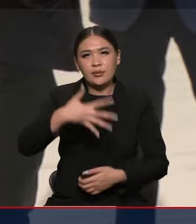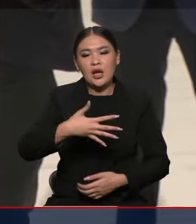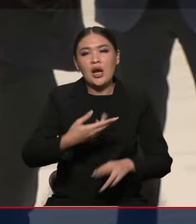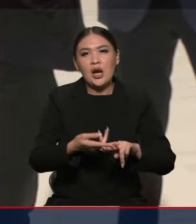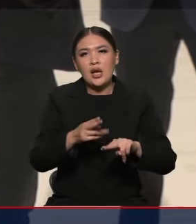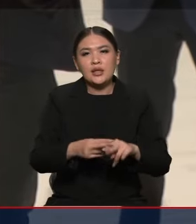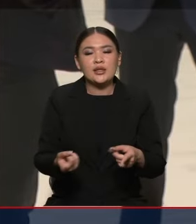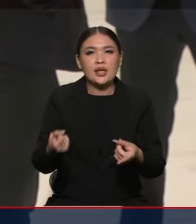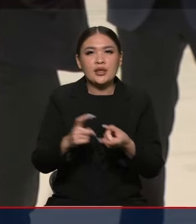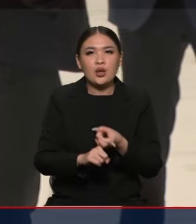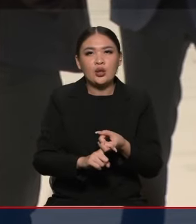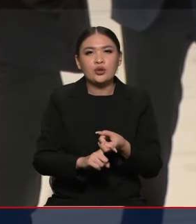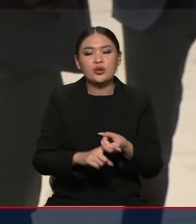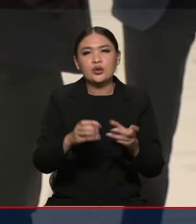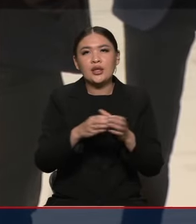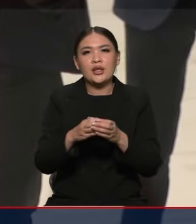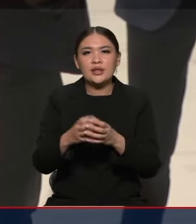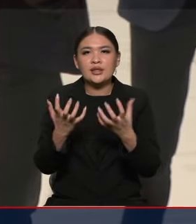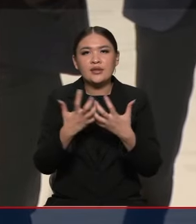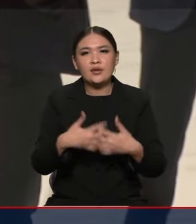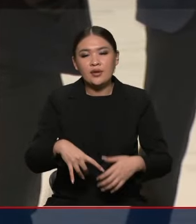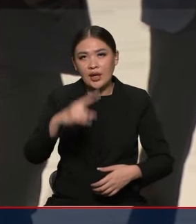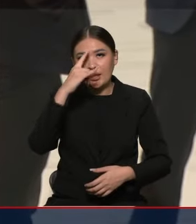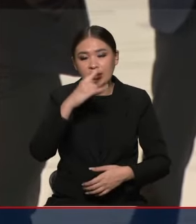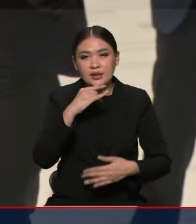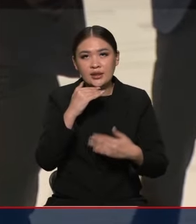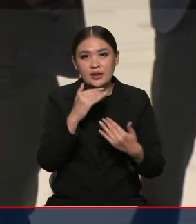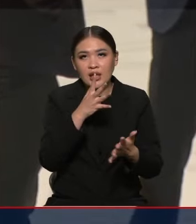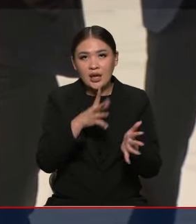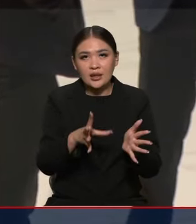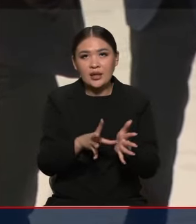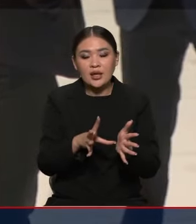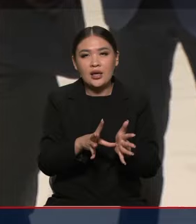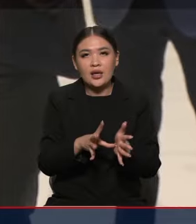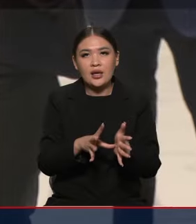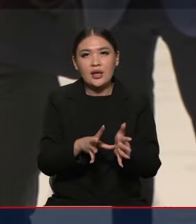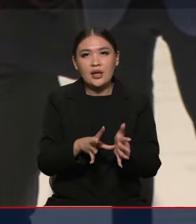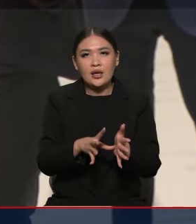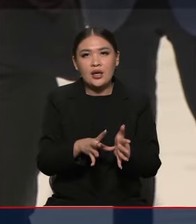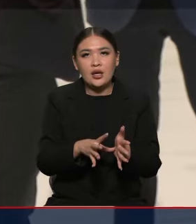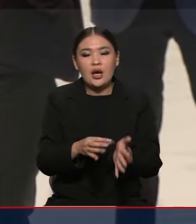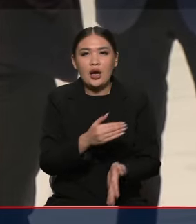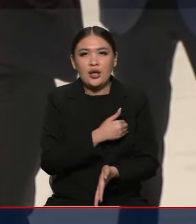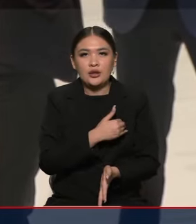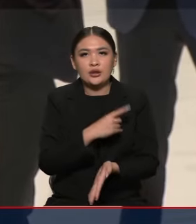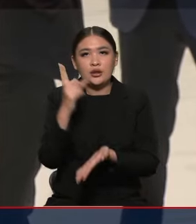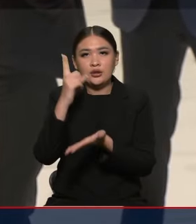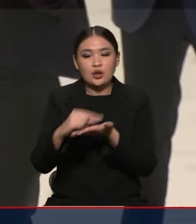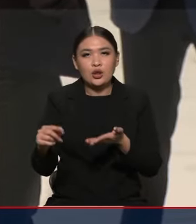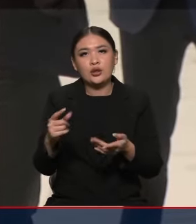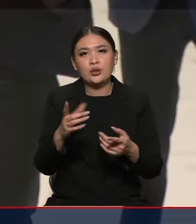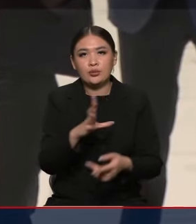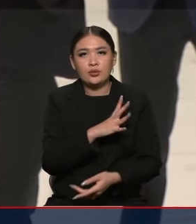Соответственно, тот опыт цифровизации Казахстана данные коллеги хотят применить у себя, и где-то мы